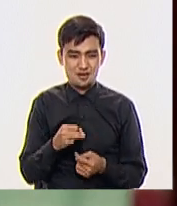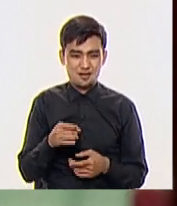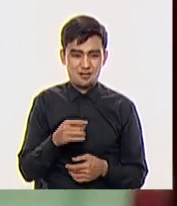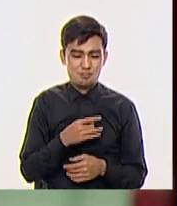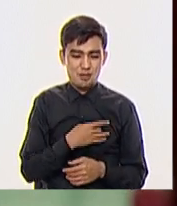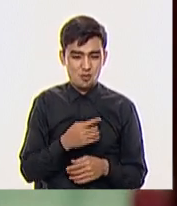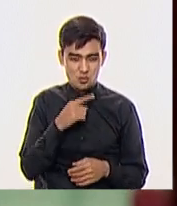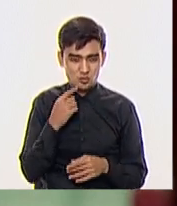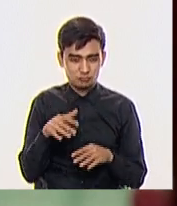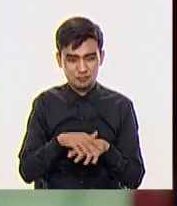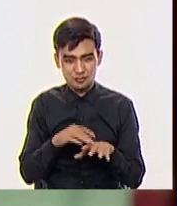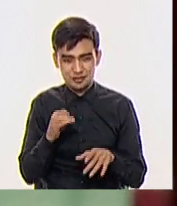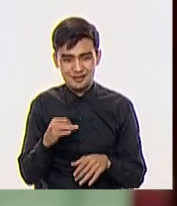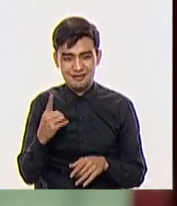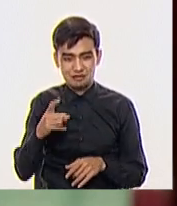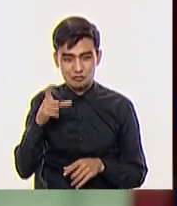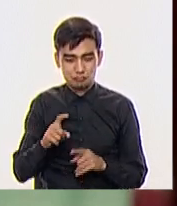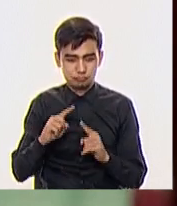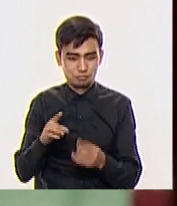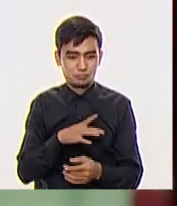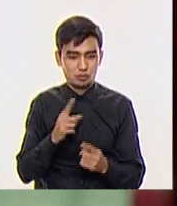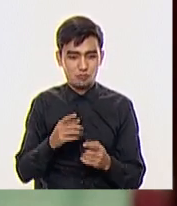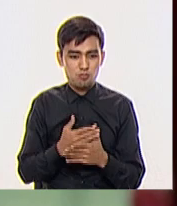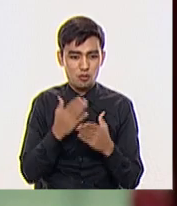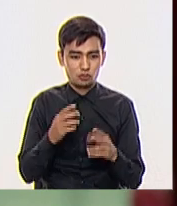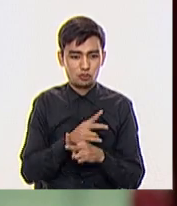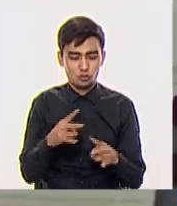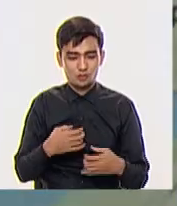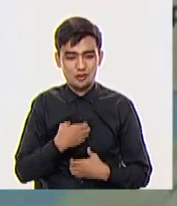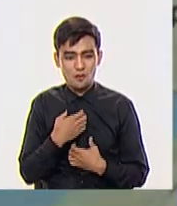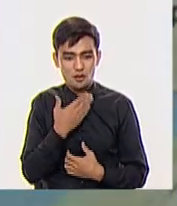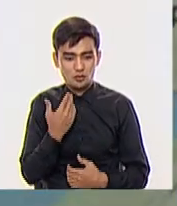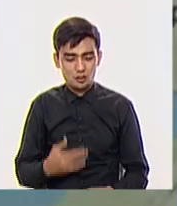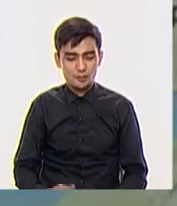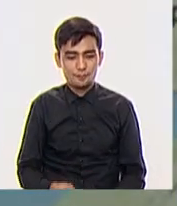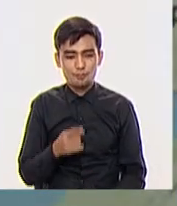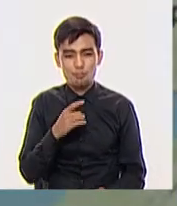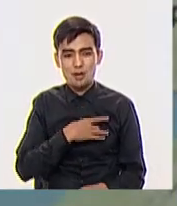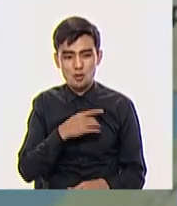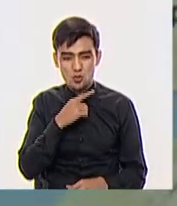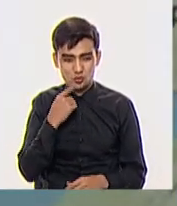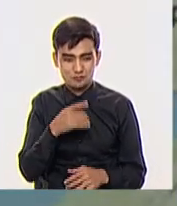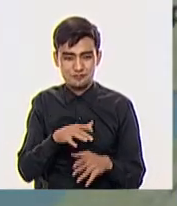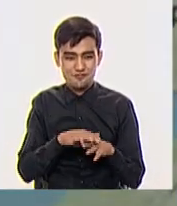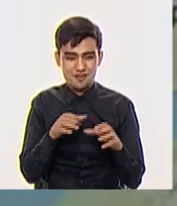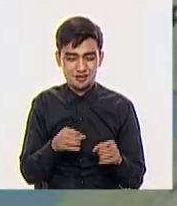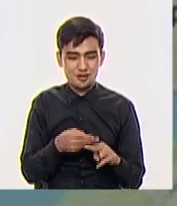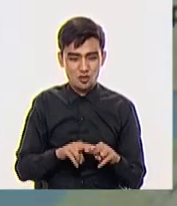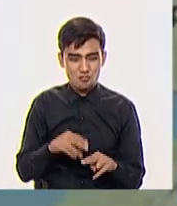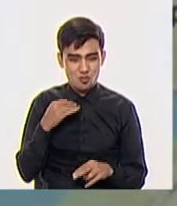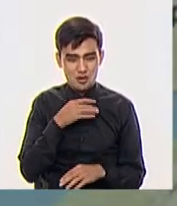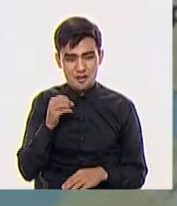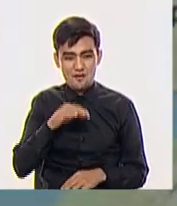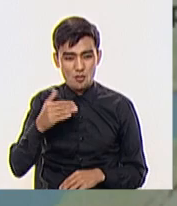над одним единственным человеком. Больше никто не застрахован. Действия белорусских властей осудили многие